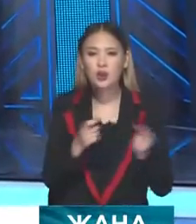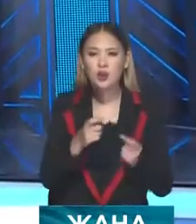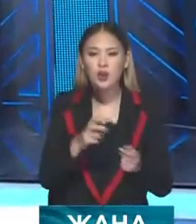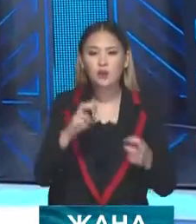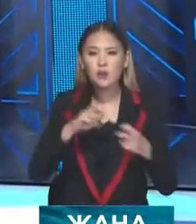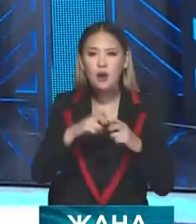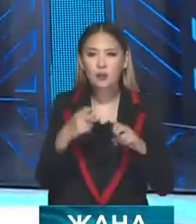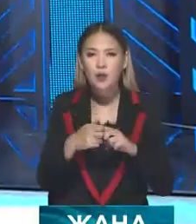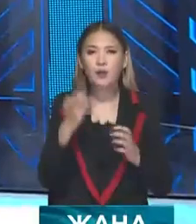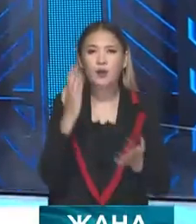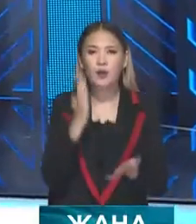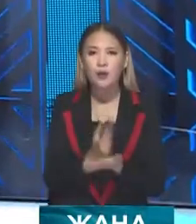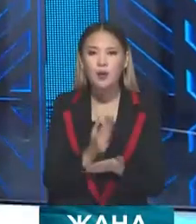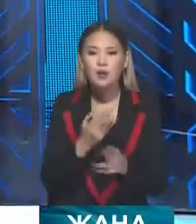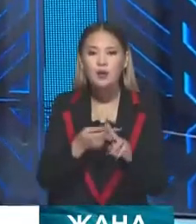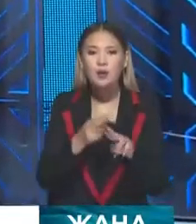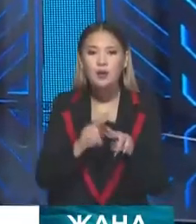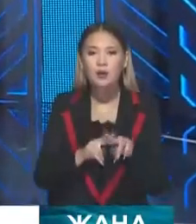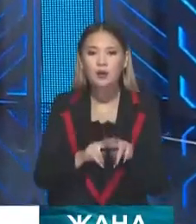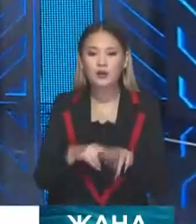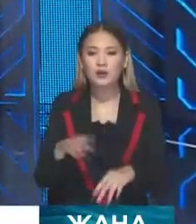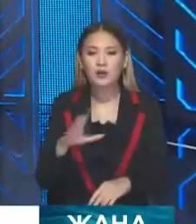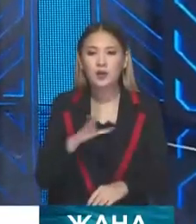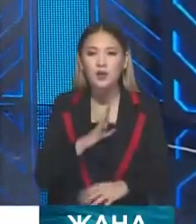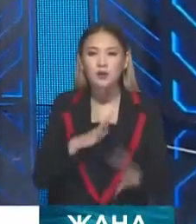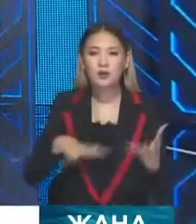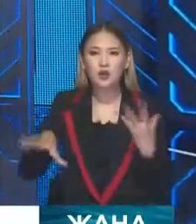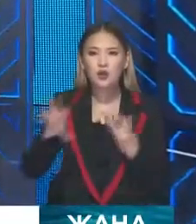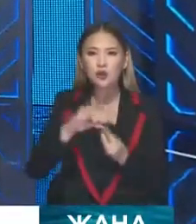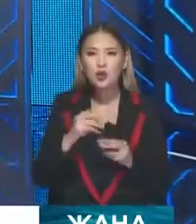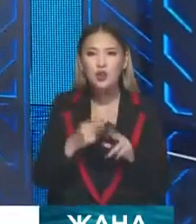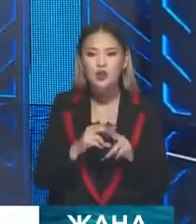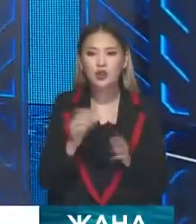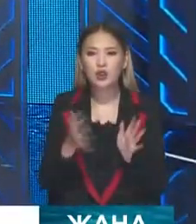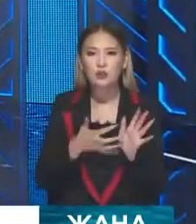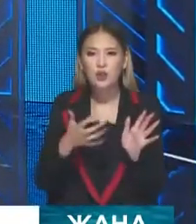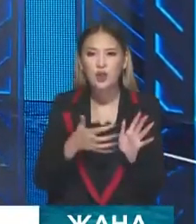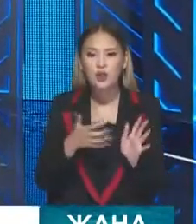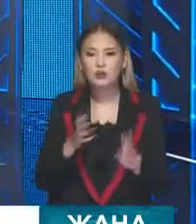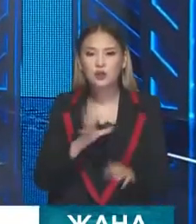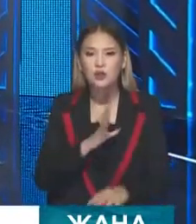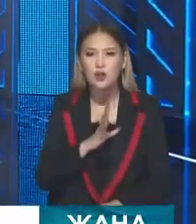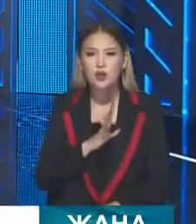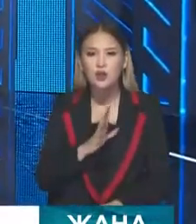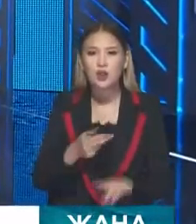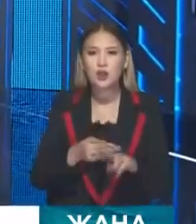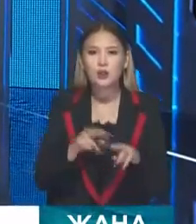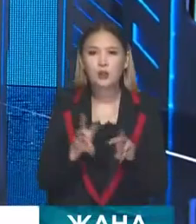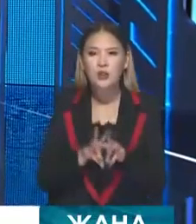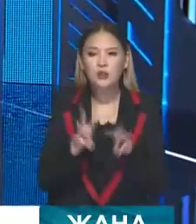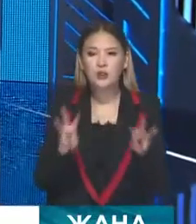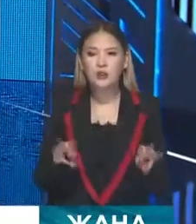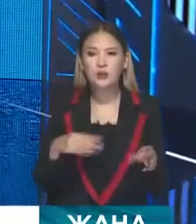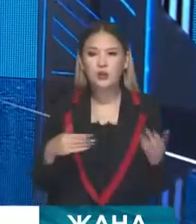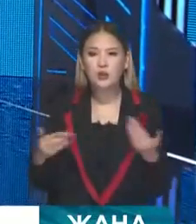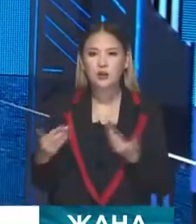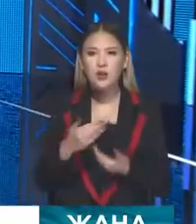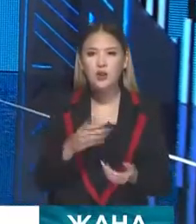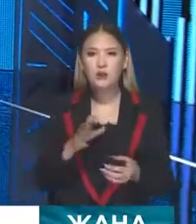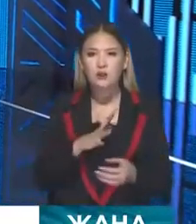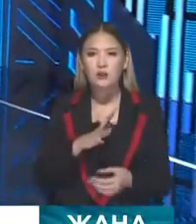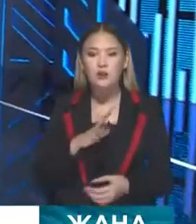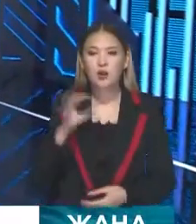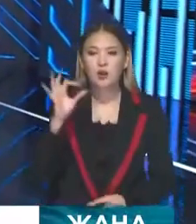салада. Проблема бар, өйткені қазіргі уақытта мердігерлердің көбісіне битумның жетпей қалу қаупі бар. Сондықтан біз министрлікпен, қазір министерство